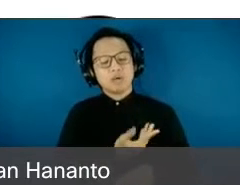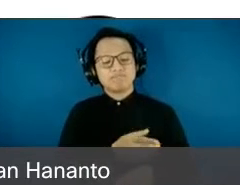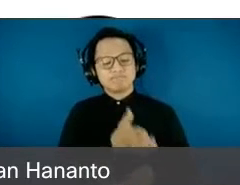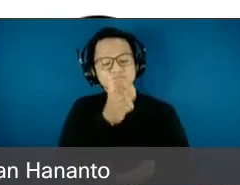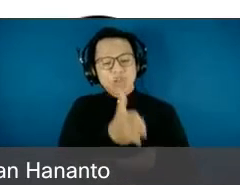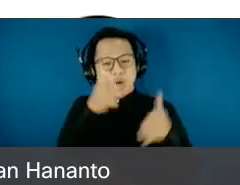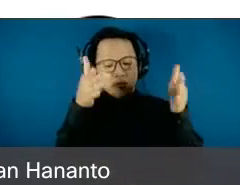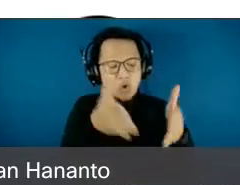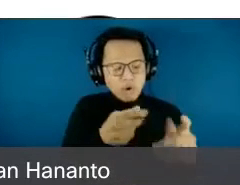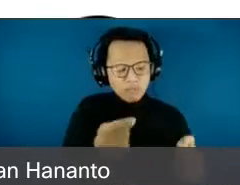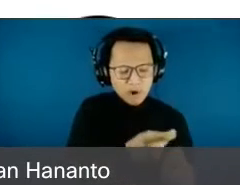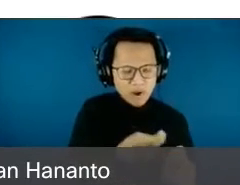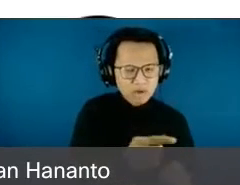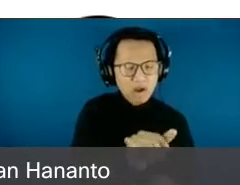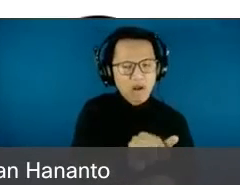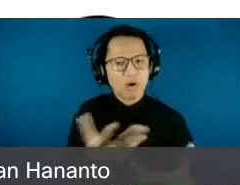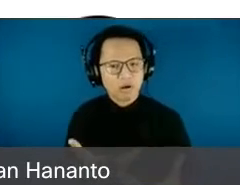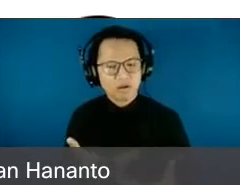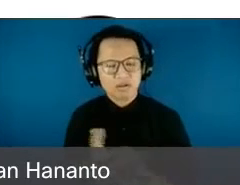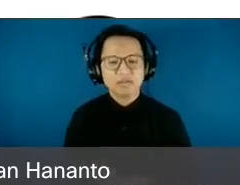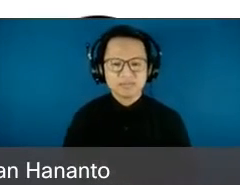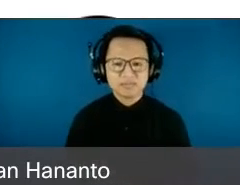harus diperbaiki lebih dulu.